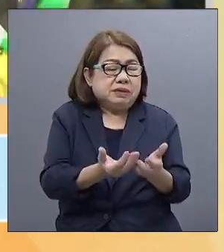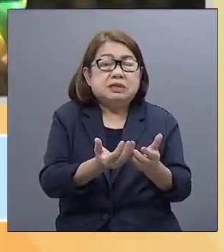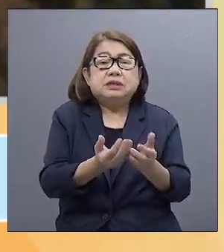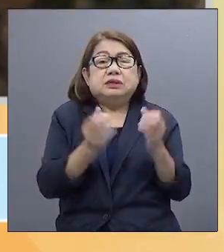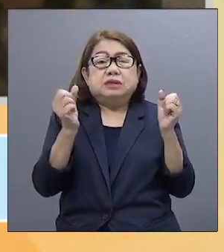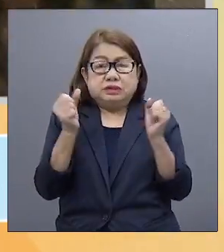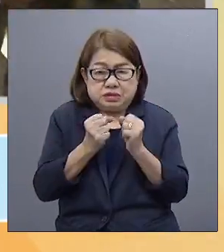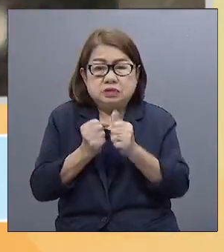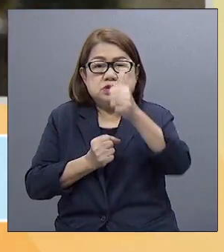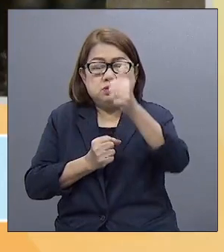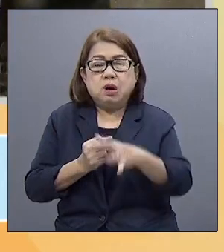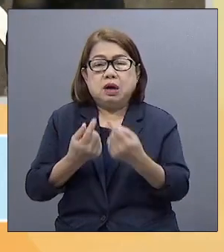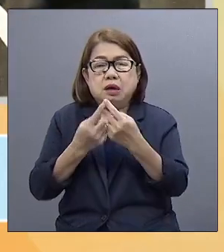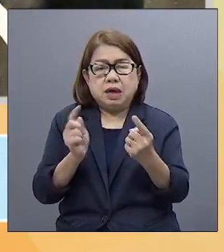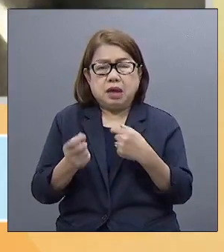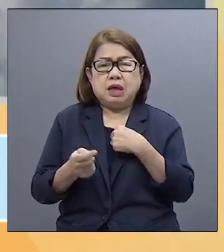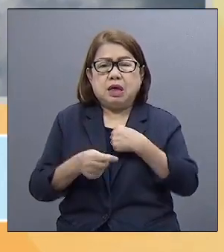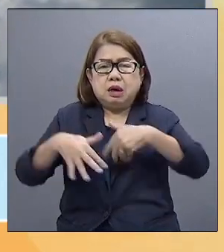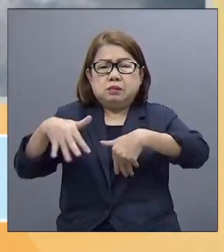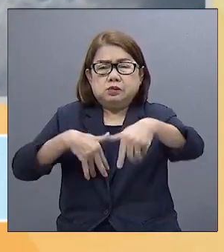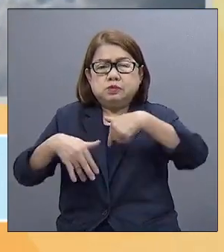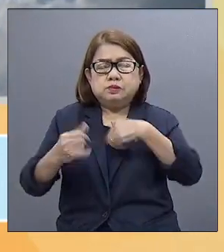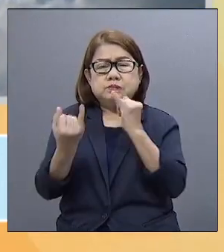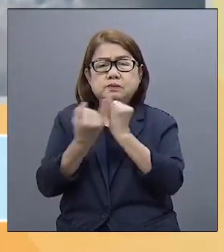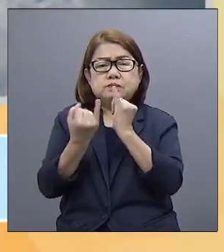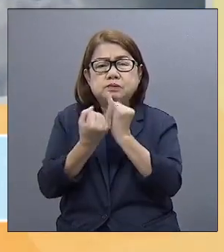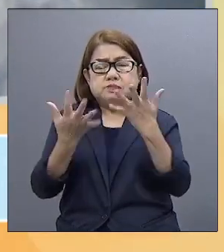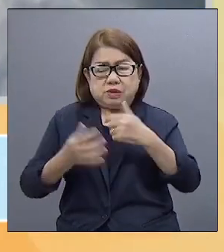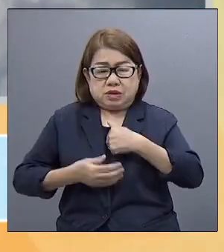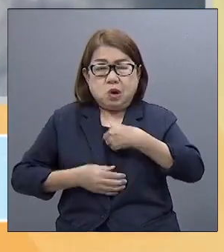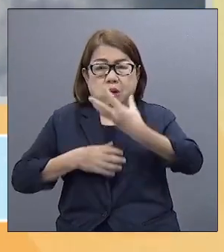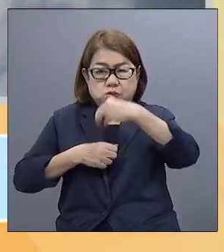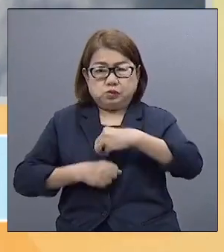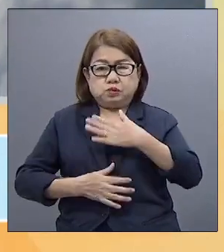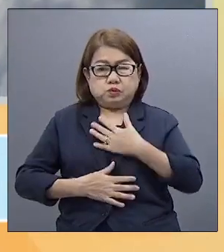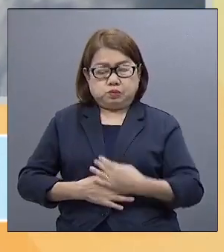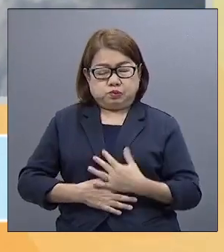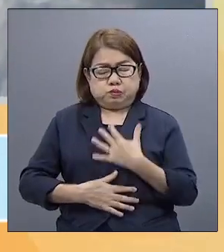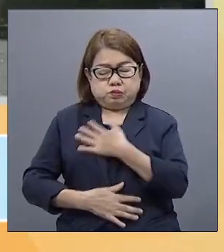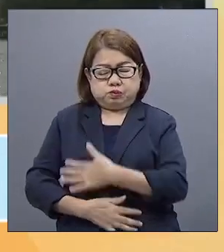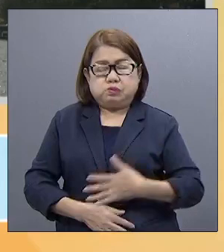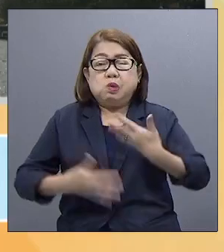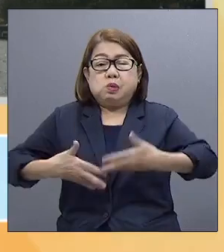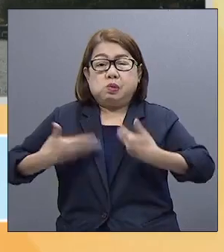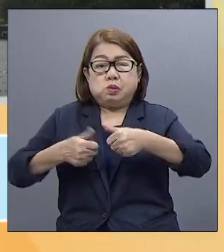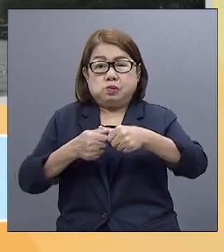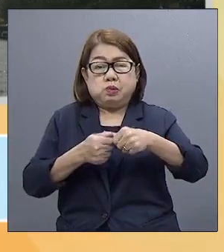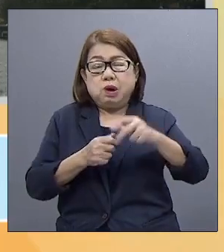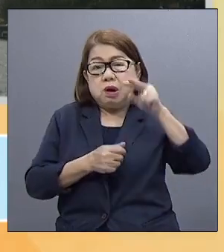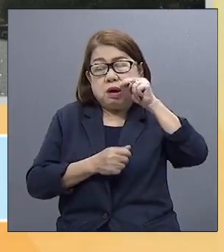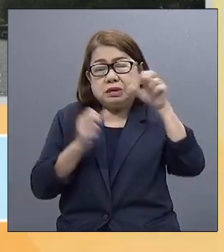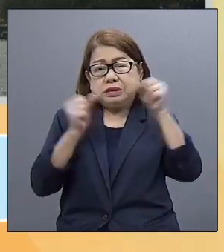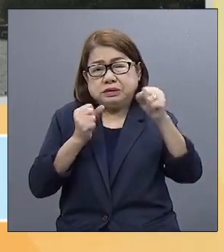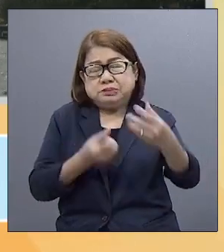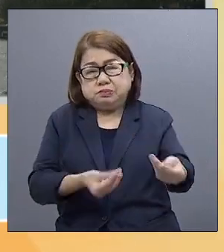แต่ทีนี้เนี่ยครับเราไม่ได้คุ้นชินอย่างนั้นพอร่างกายที่โดนร้อนกระทบเย็นบ่อยๆเข้ามันอาจจะทำให้เกิดเรื่องของภูมินะฮะที่